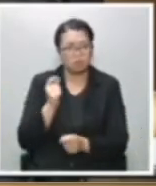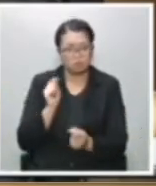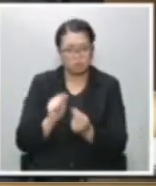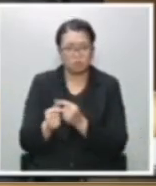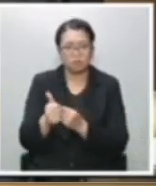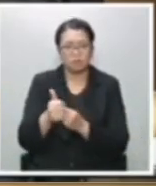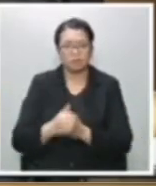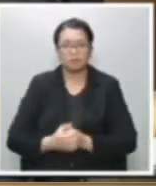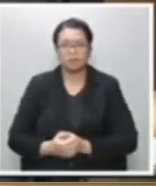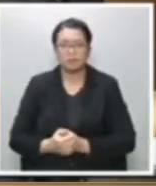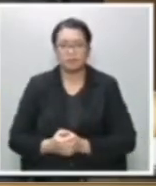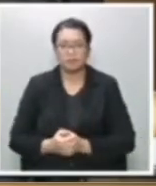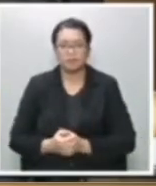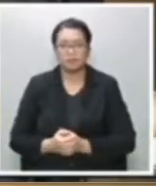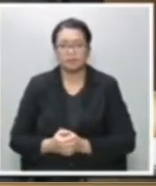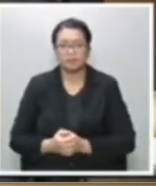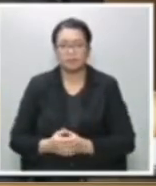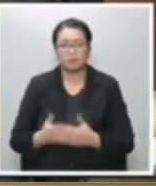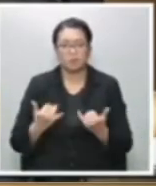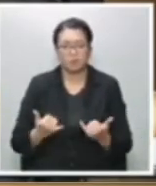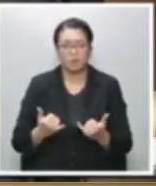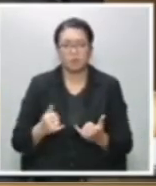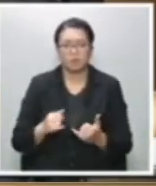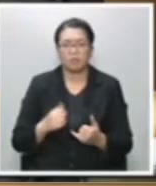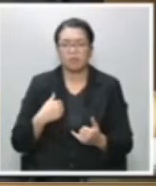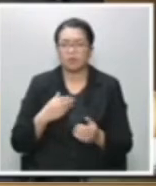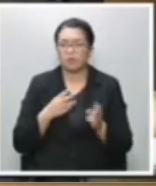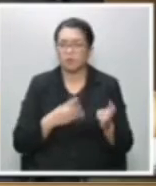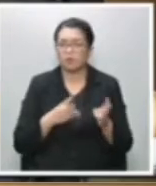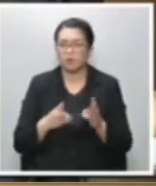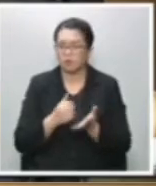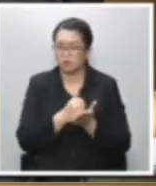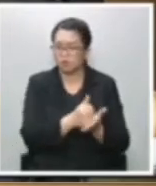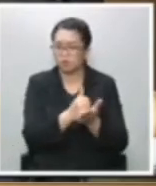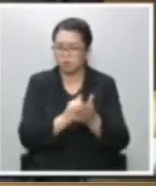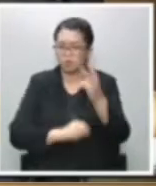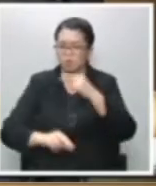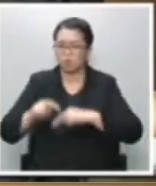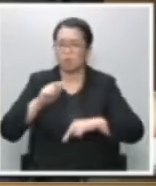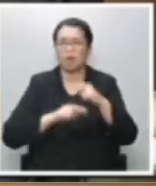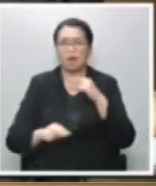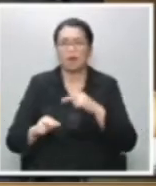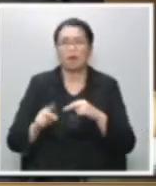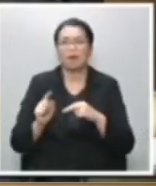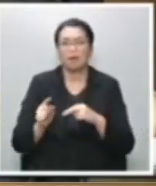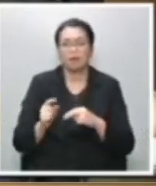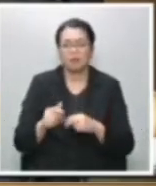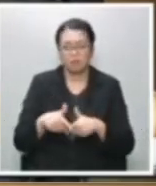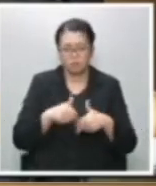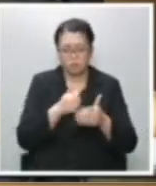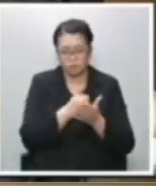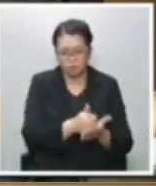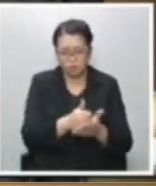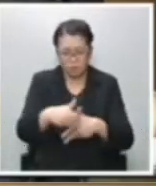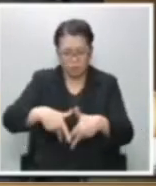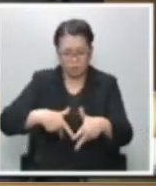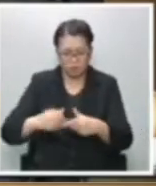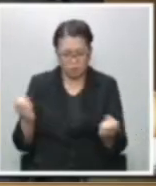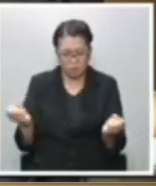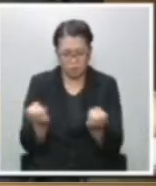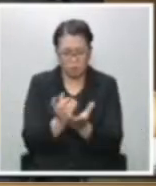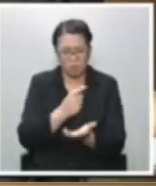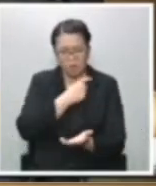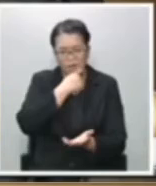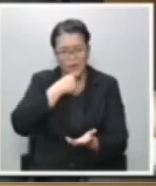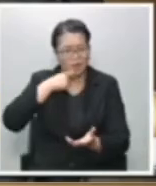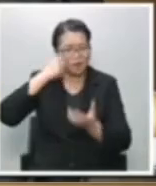ครับเรียนว่าคงจะต้องมีมาตรการไปช่วยเหลือดูแลพี่น้องประชาชนที่เขาเจอภัยแล้งอย่างที่ว่